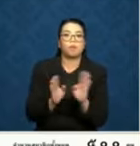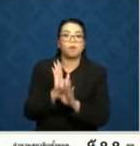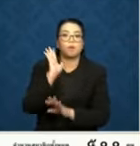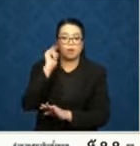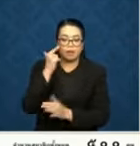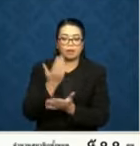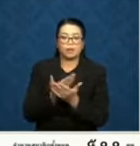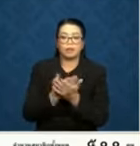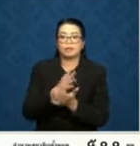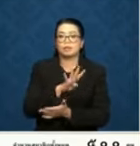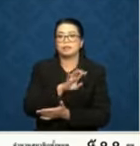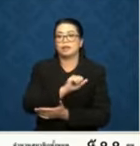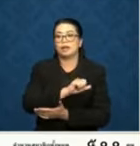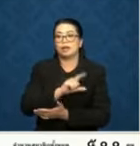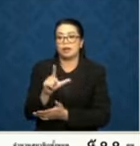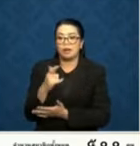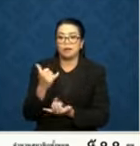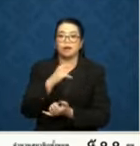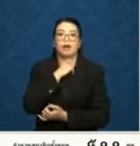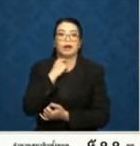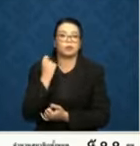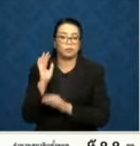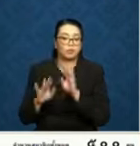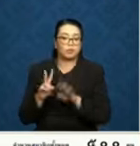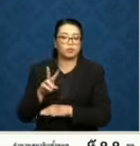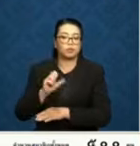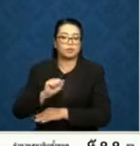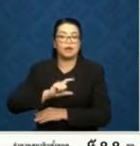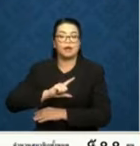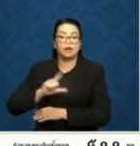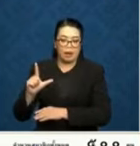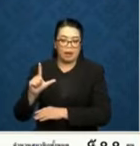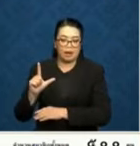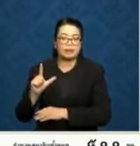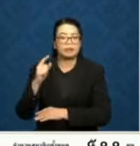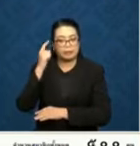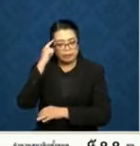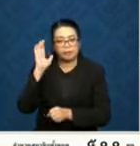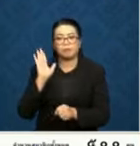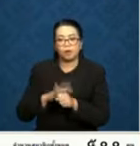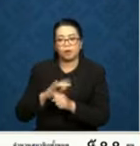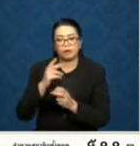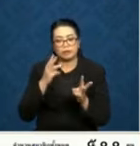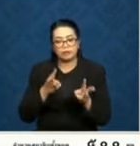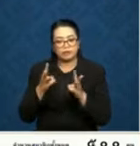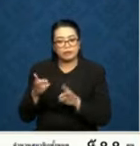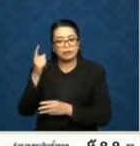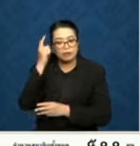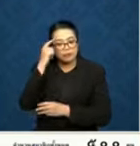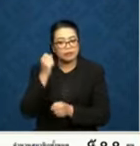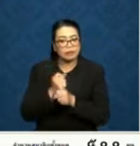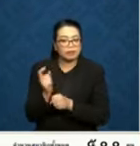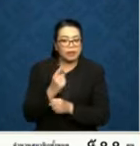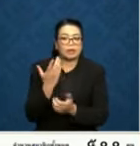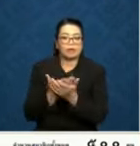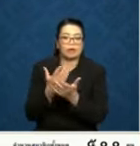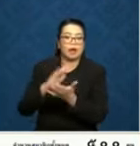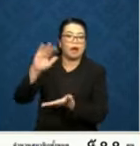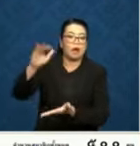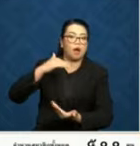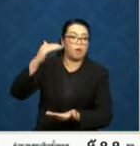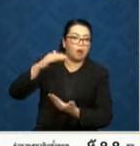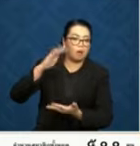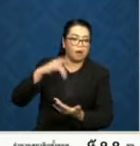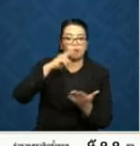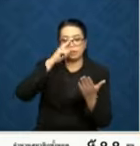างเทศเพราฉะนั้นเรายังขาดดูนอกปมาณสักสองแสนล้านก็คงจะตองหาวิธีว่าทำอย่างไรให้